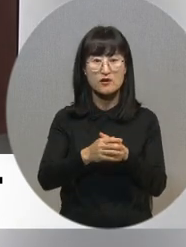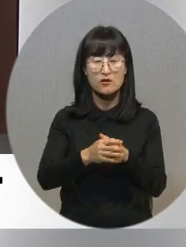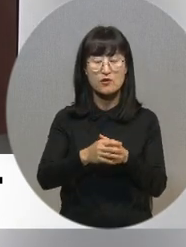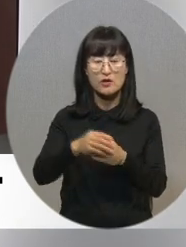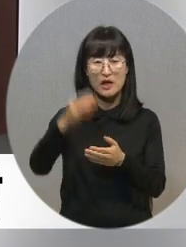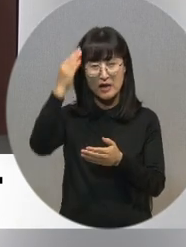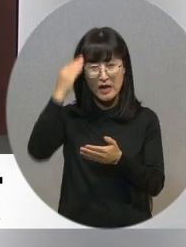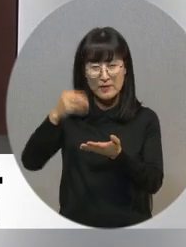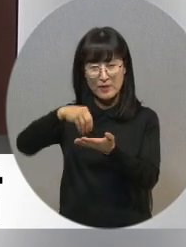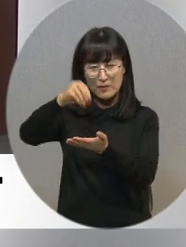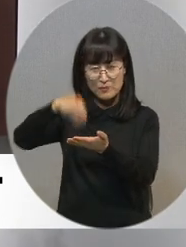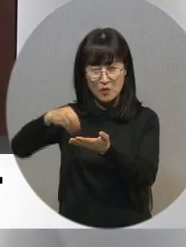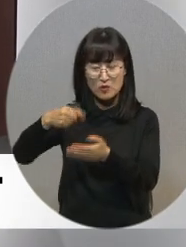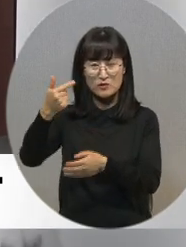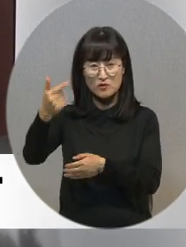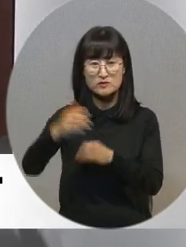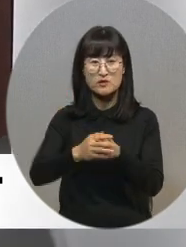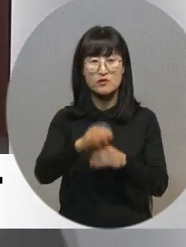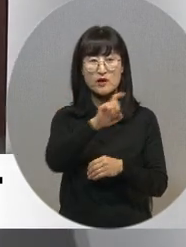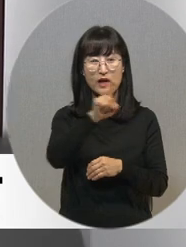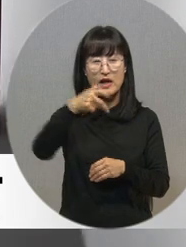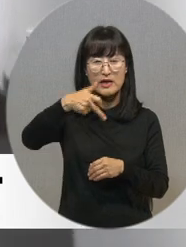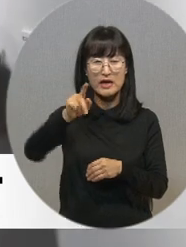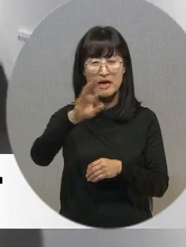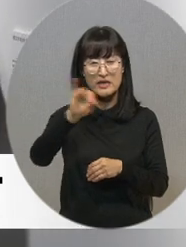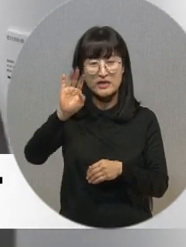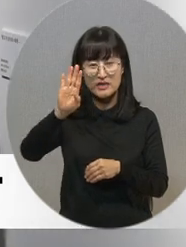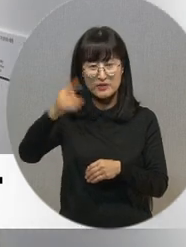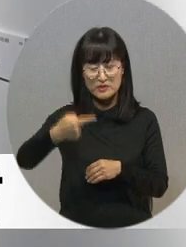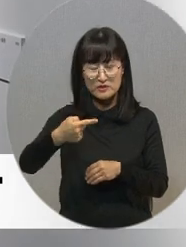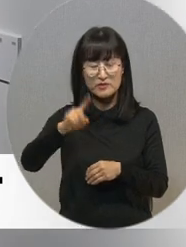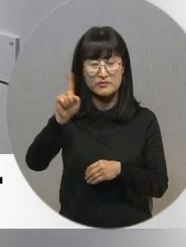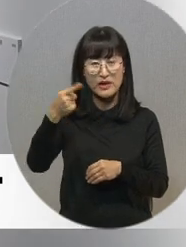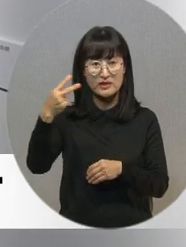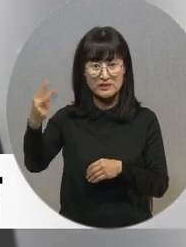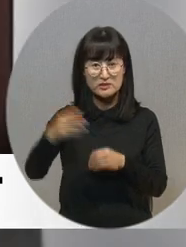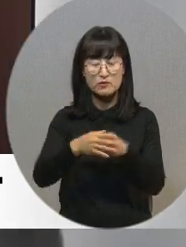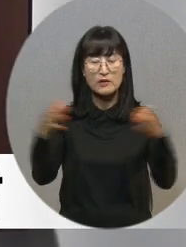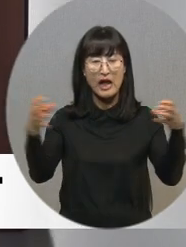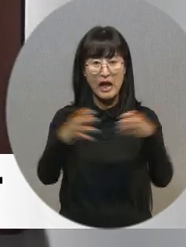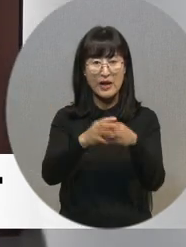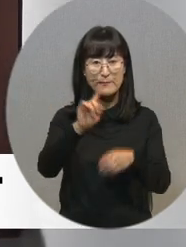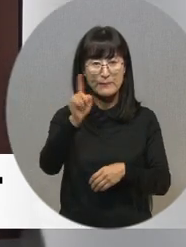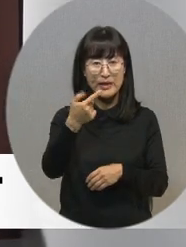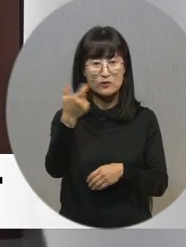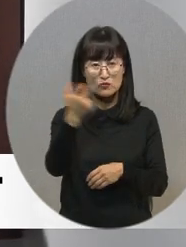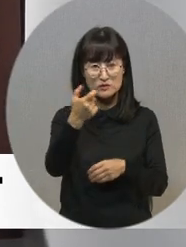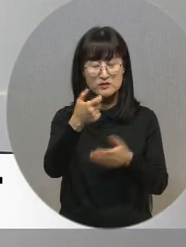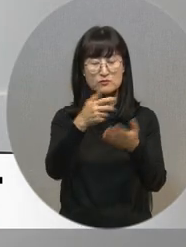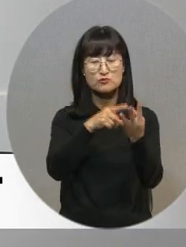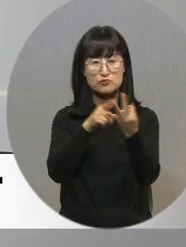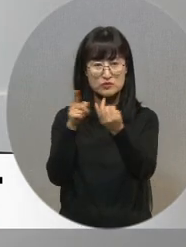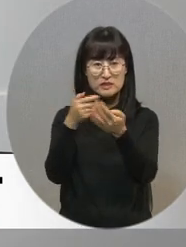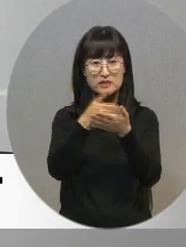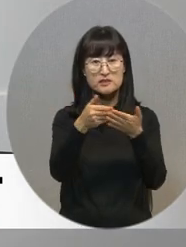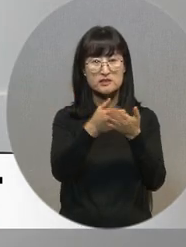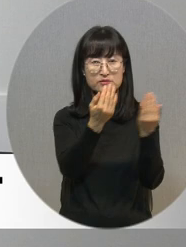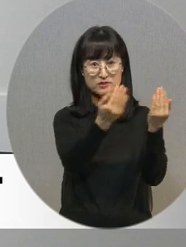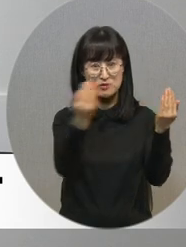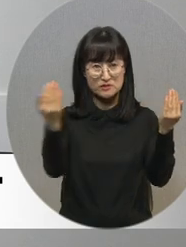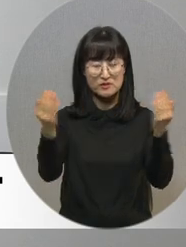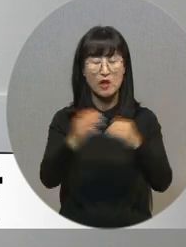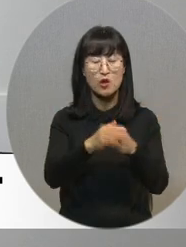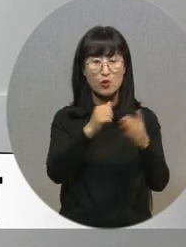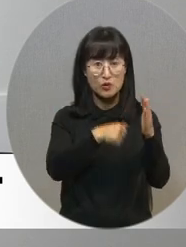먹 6점, 아카이브 102점 등 총 160점이 전시됩니다. 또 대표작뿐